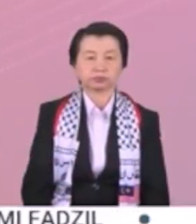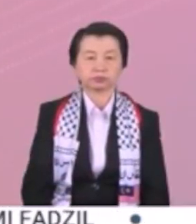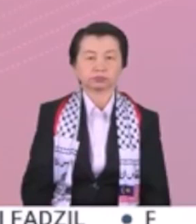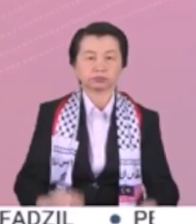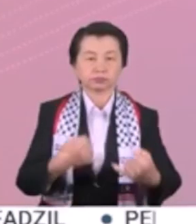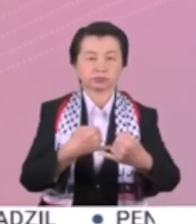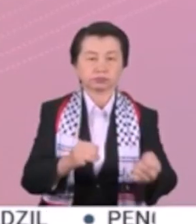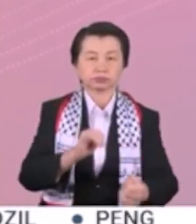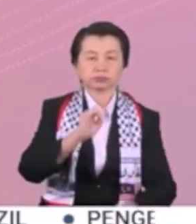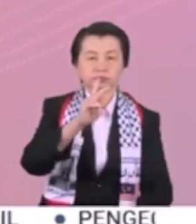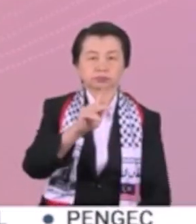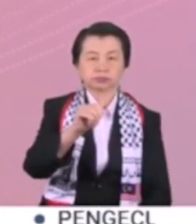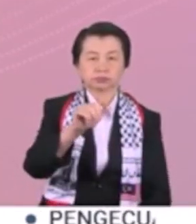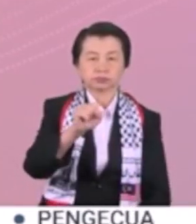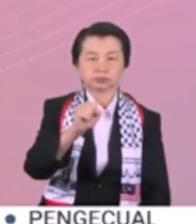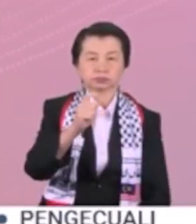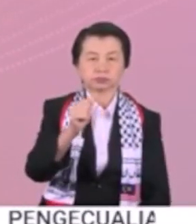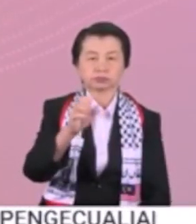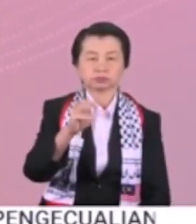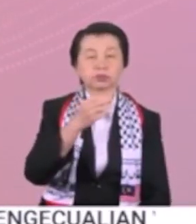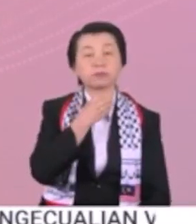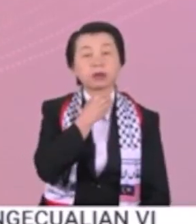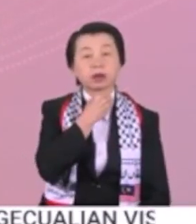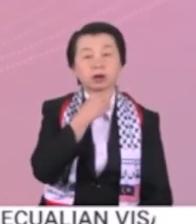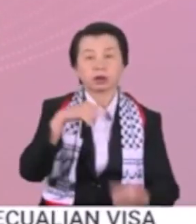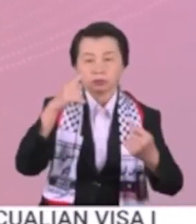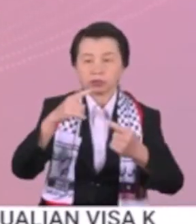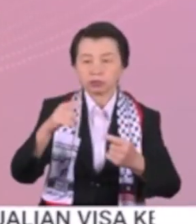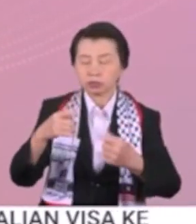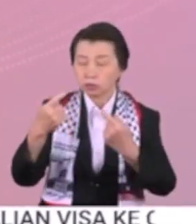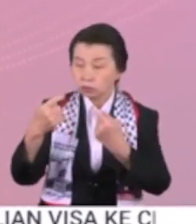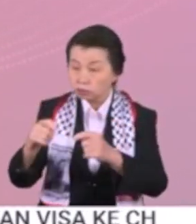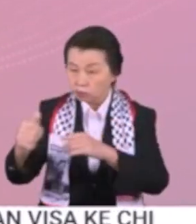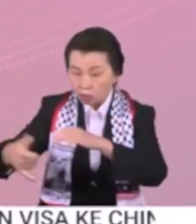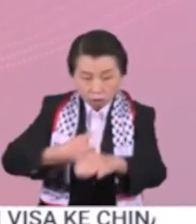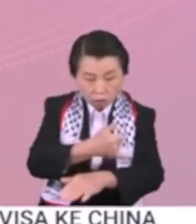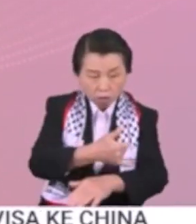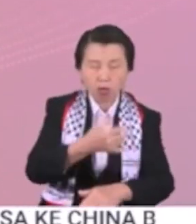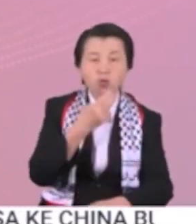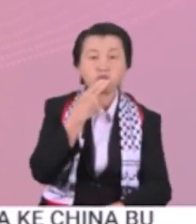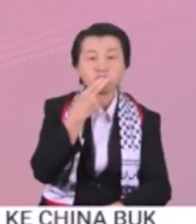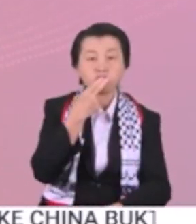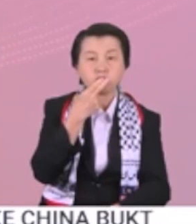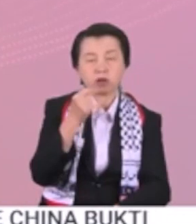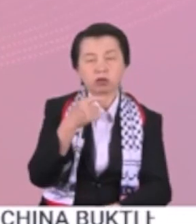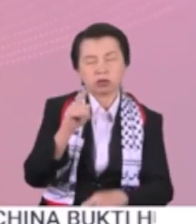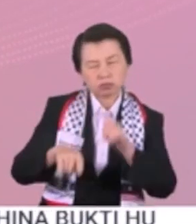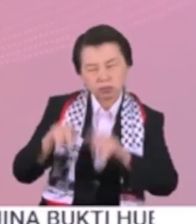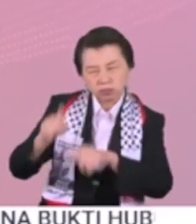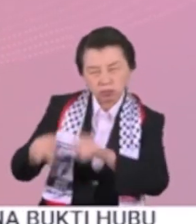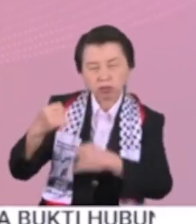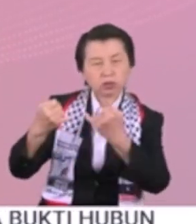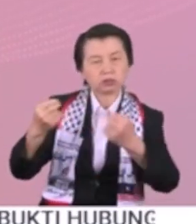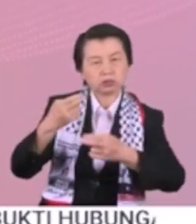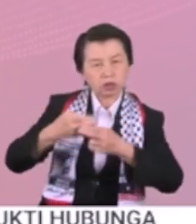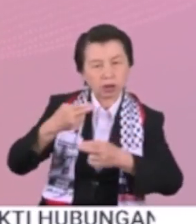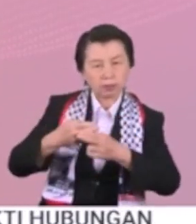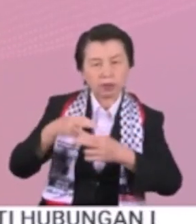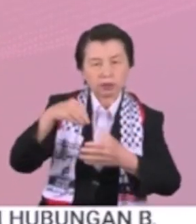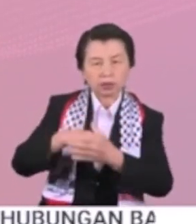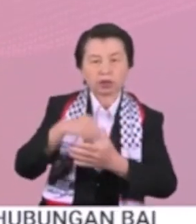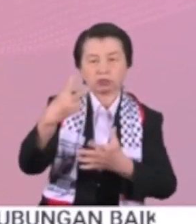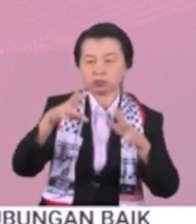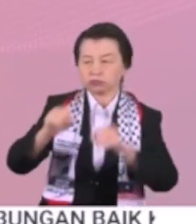Jabatan Kustom Diraja Malaysia JKDM Perak berjaya patahkan cubaan seludup rokok putih dan keretik pelbagai jenama dalam